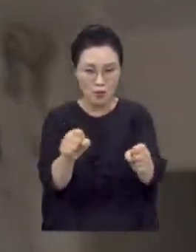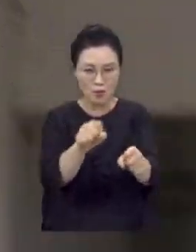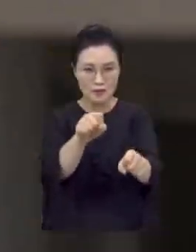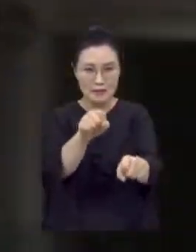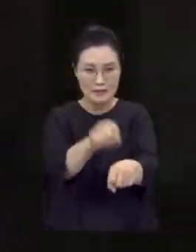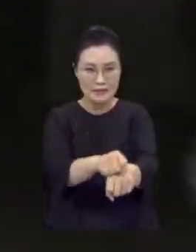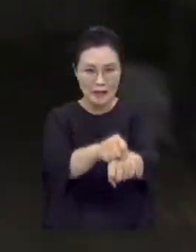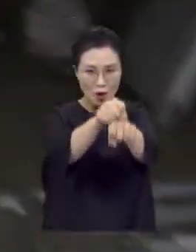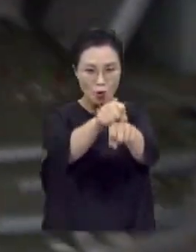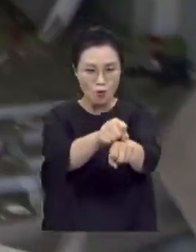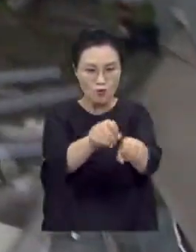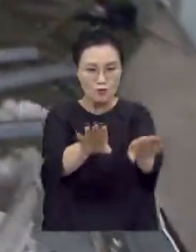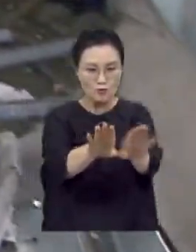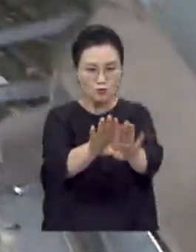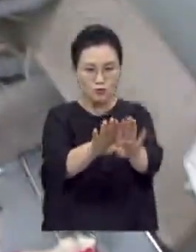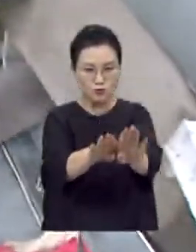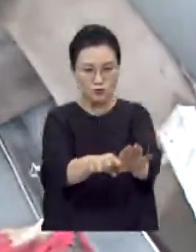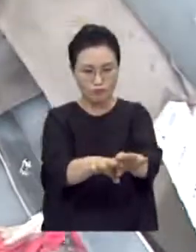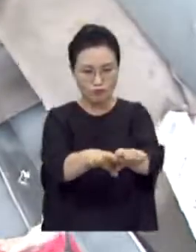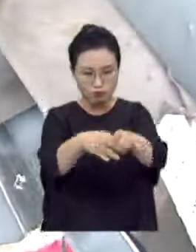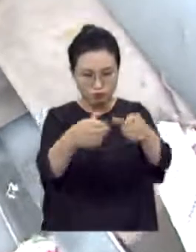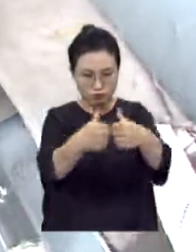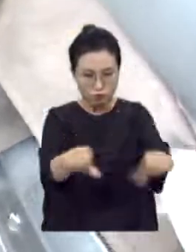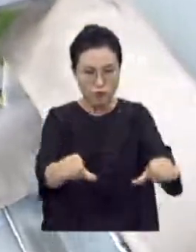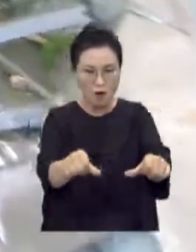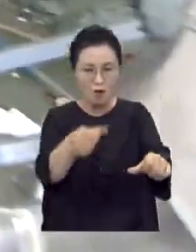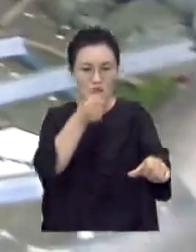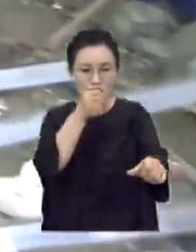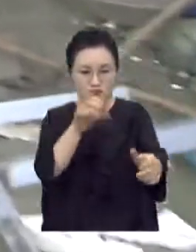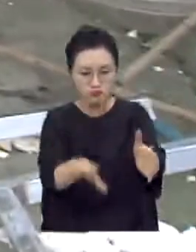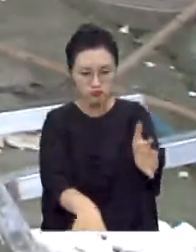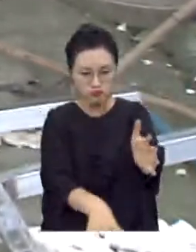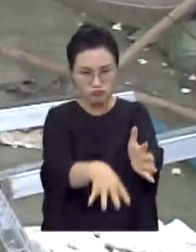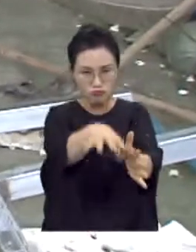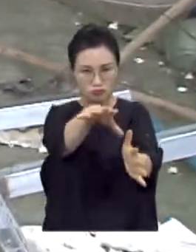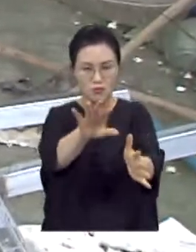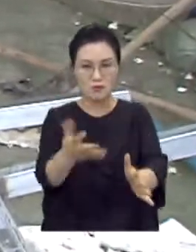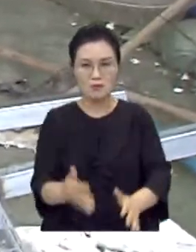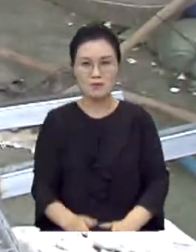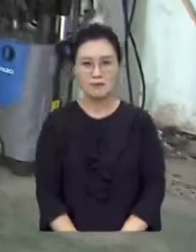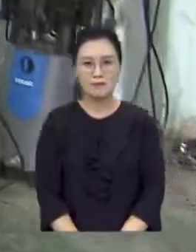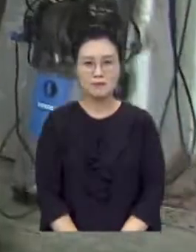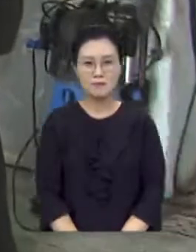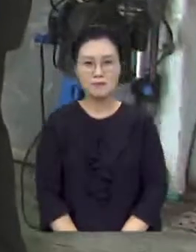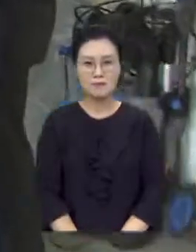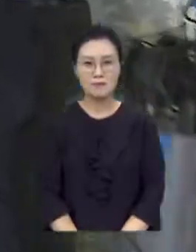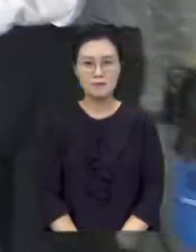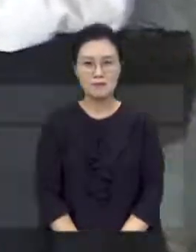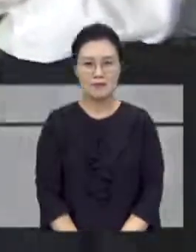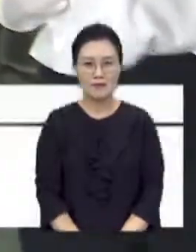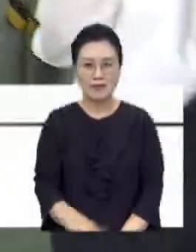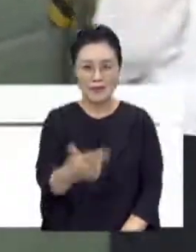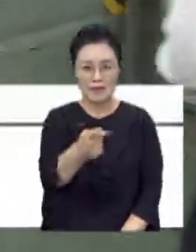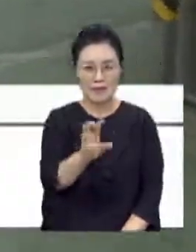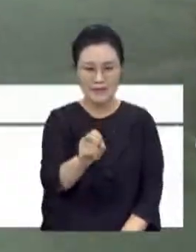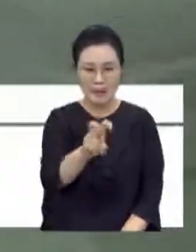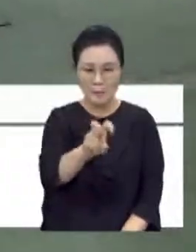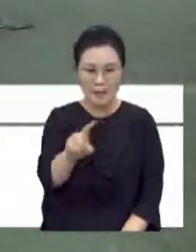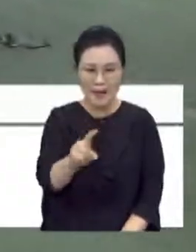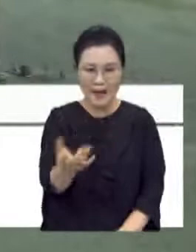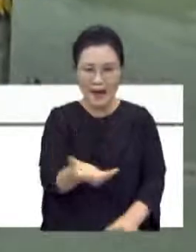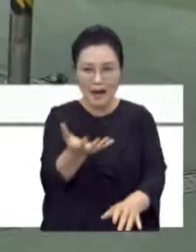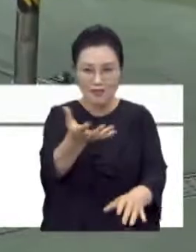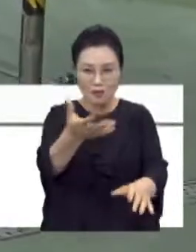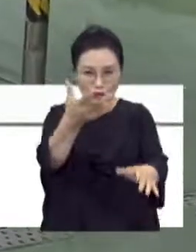수업을 견디지 못하고 부서지면서 물은 창고 안으로 그대로 흘러 들어갔습니다 냉매 가스 주입 하는 끗이 쓰지 있기